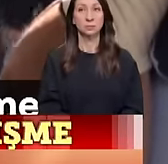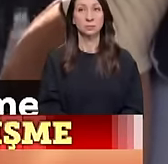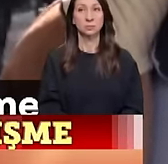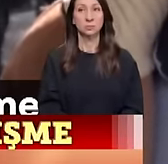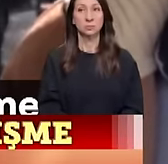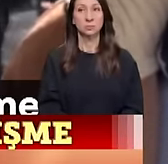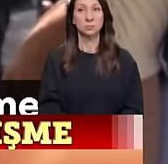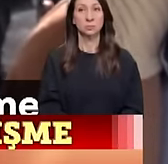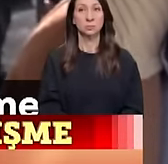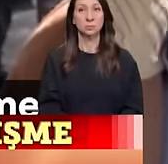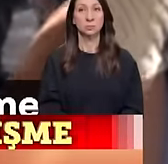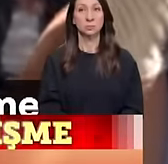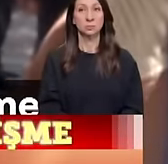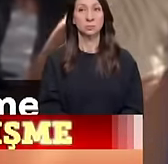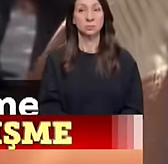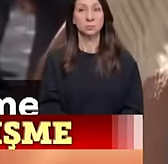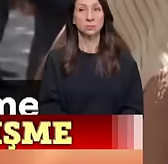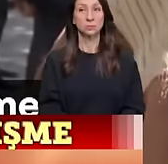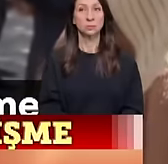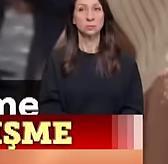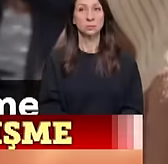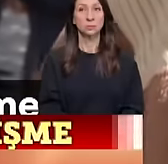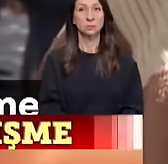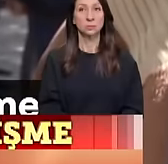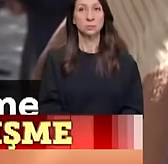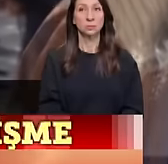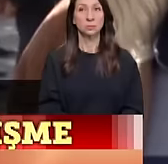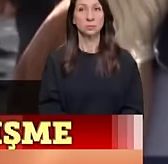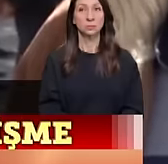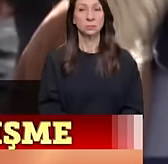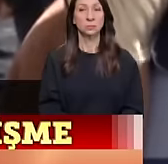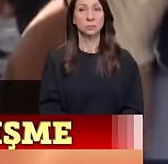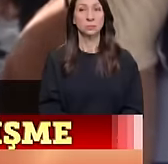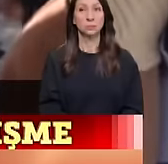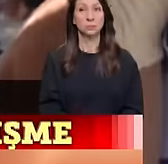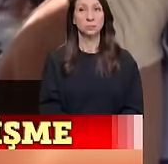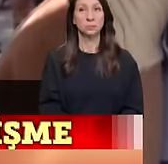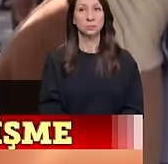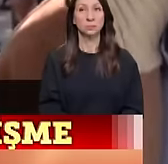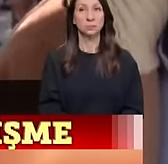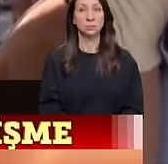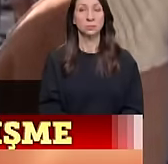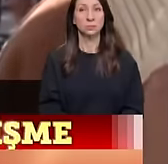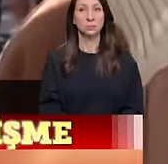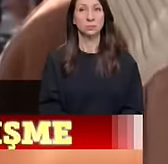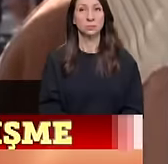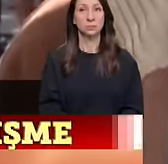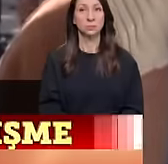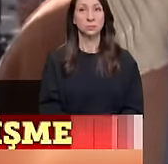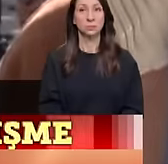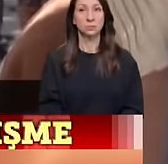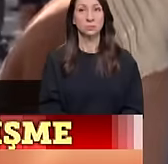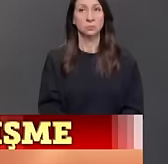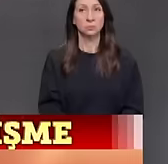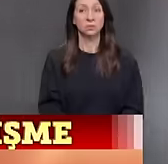da ulaşabilmen için en az bir 5-6 dakika yol yürümen gereken bir yer. Cinayet resmen, yani